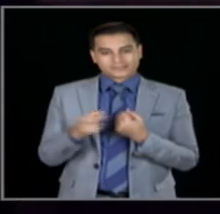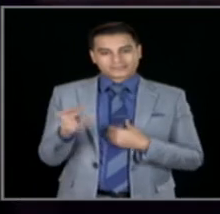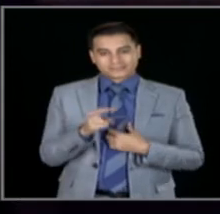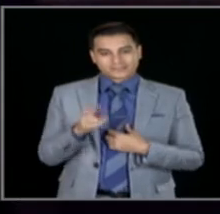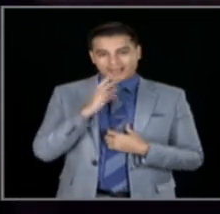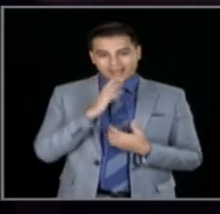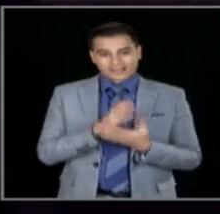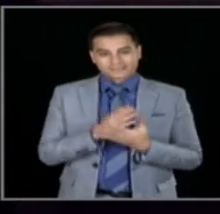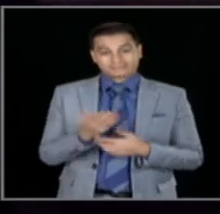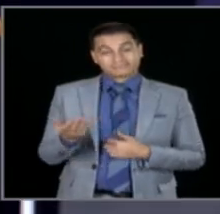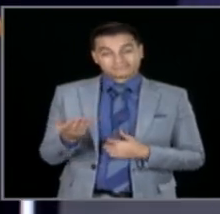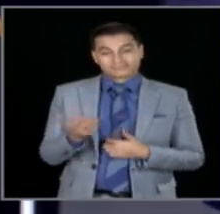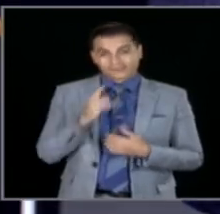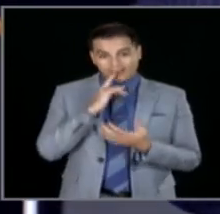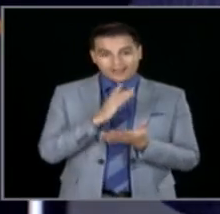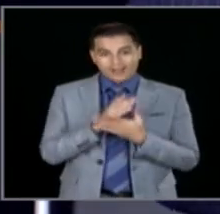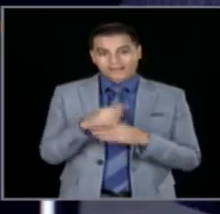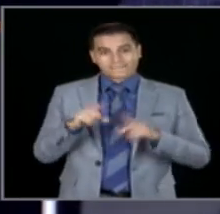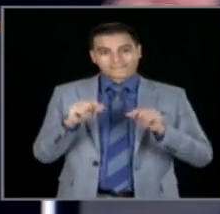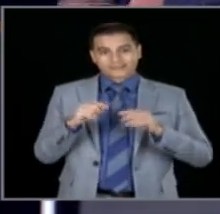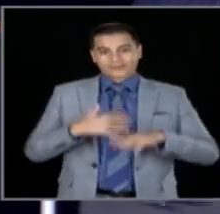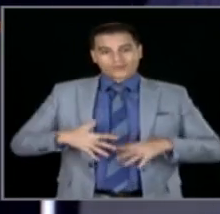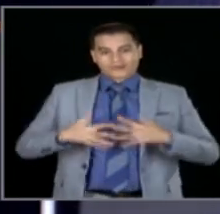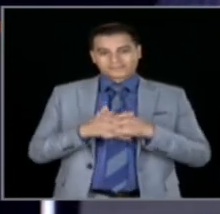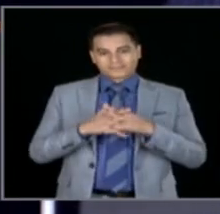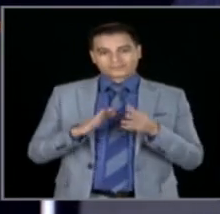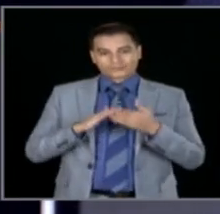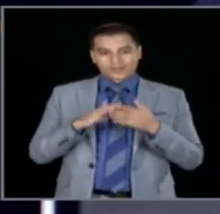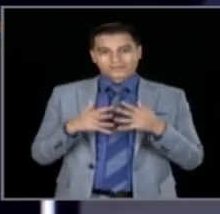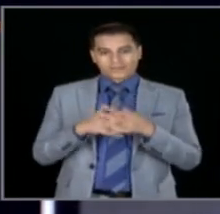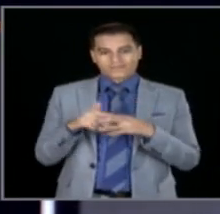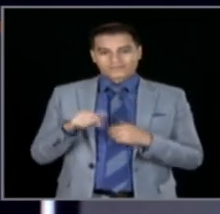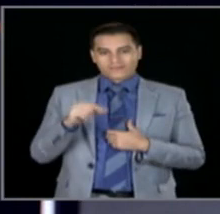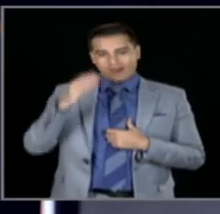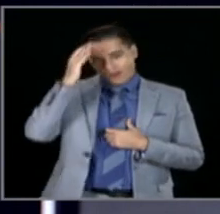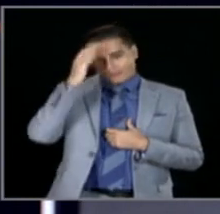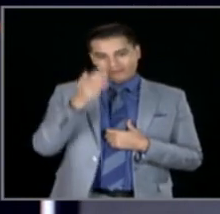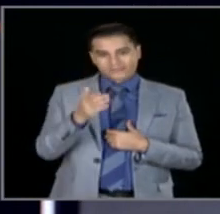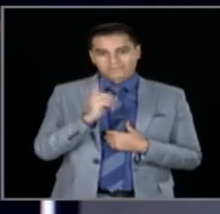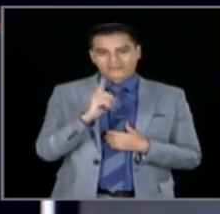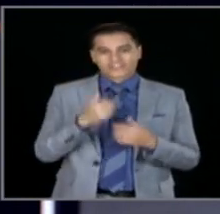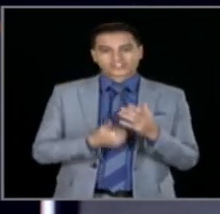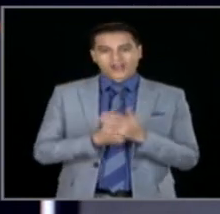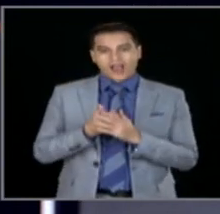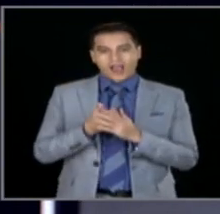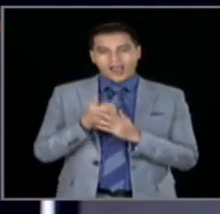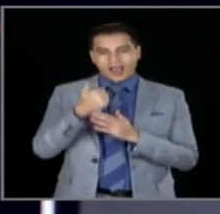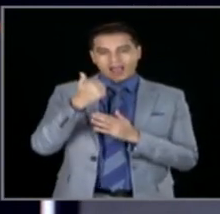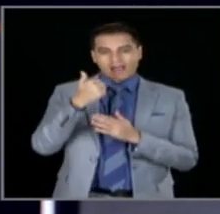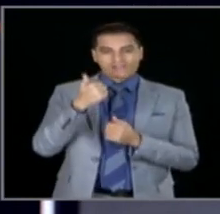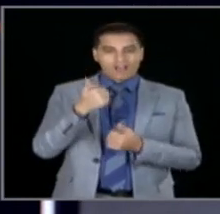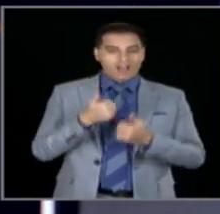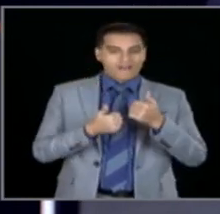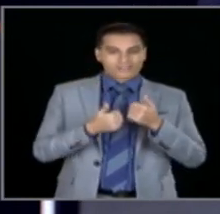كمان بصوا هي يزيد ميزه ان احنا كلنا بنساعد بعض في برنامج العباقره ما فيش حد بيبخل على حد